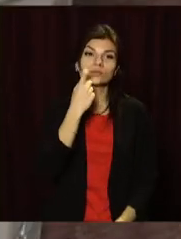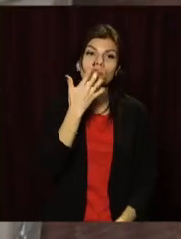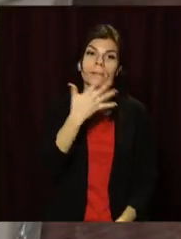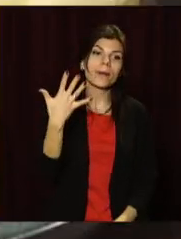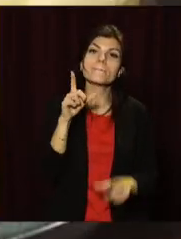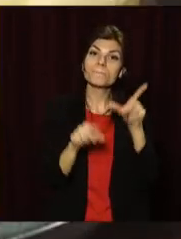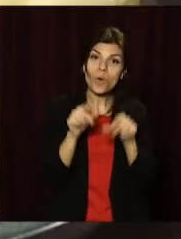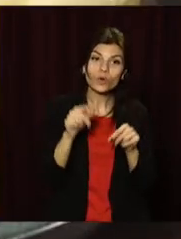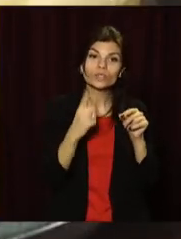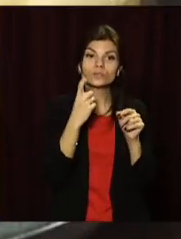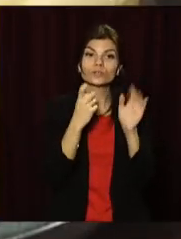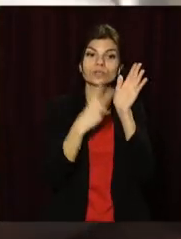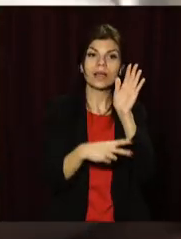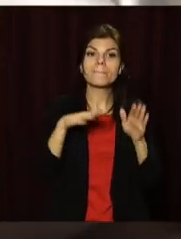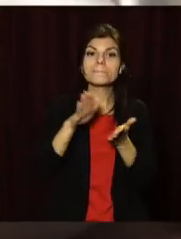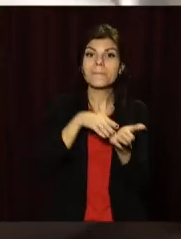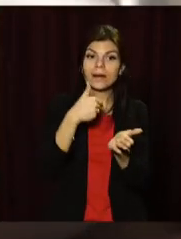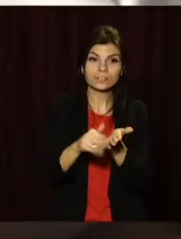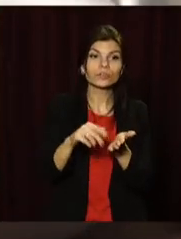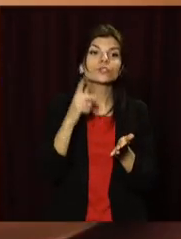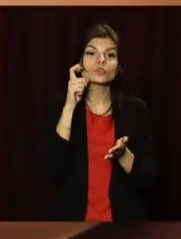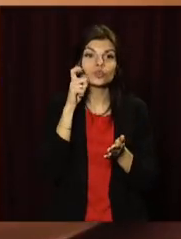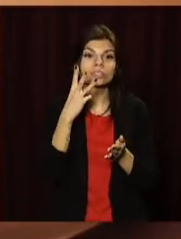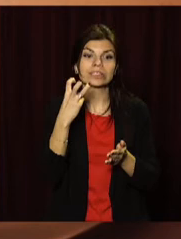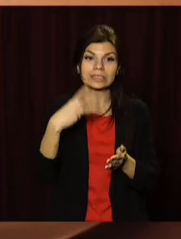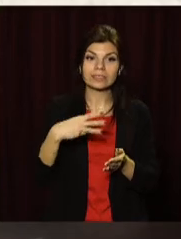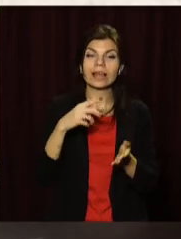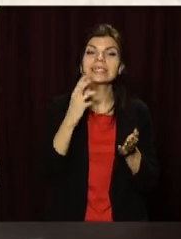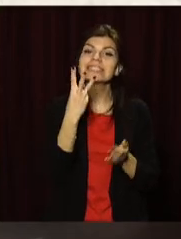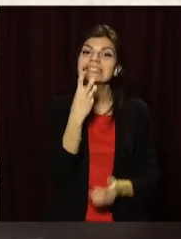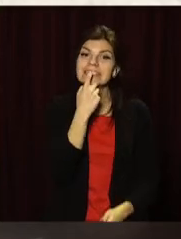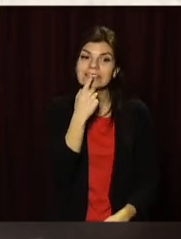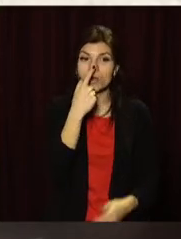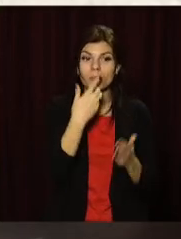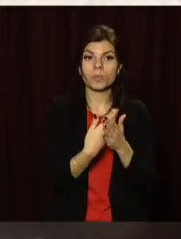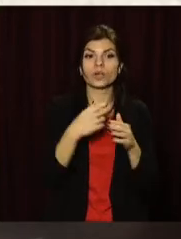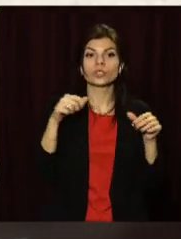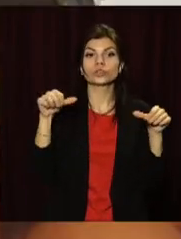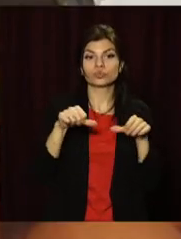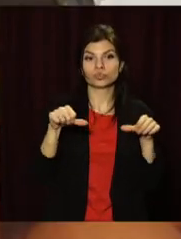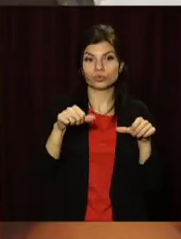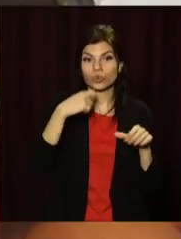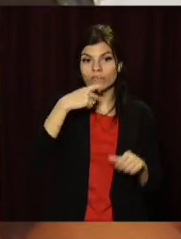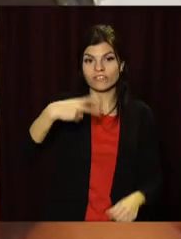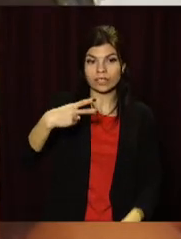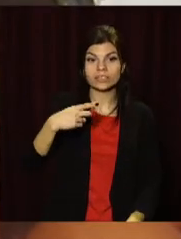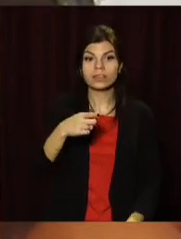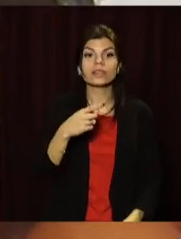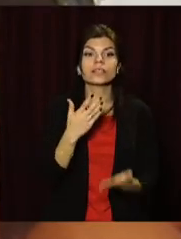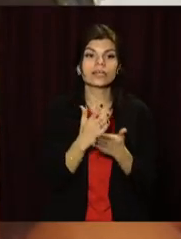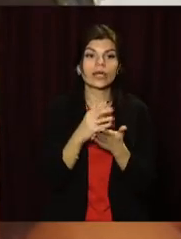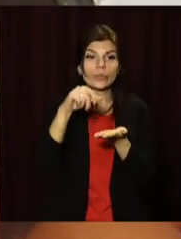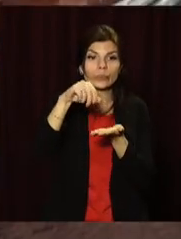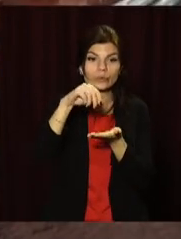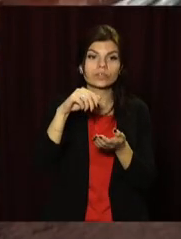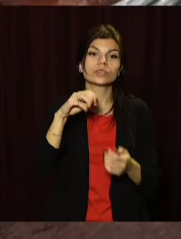грамів молока, 170 масла, більше склянки цукру, 3 яйця, майже 20 столових ложок муки. У рецепті – розпушувач,